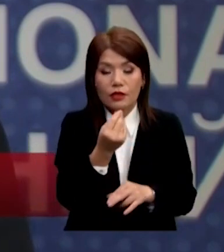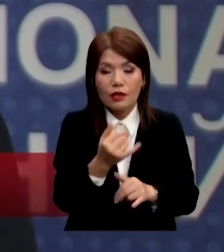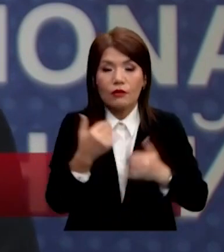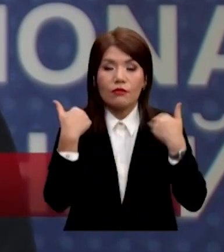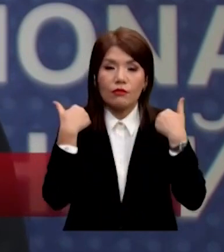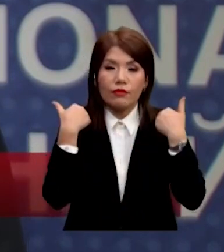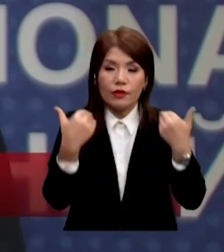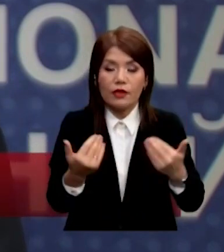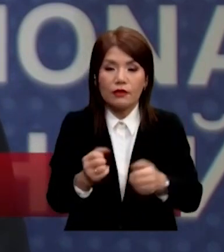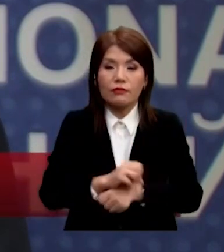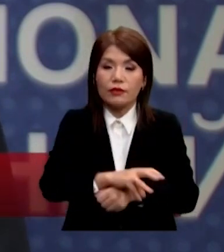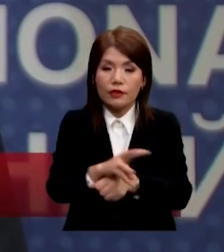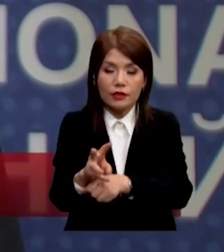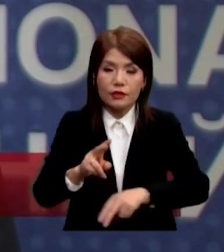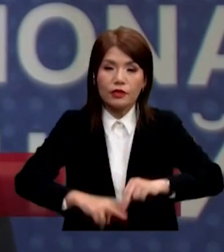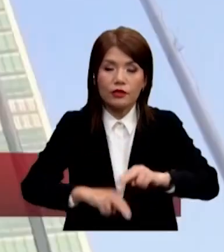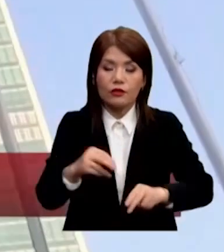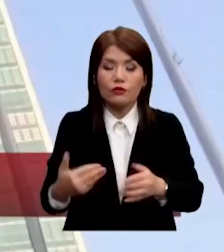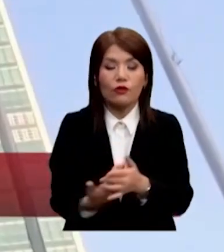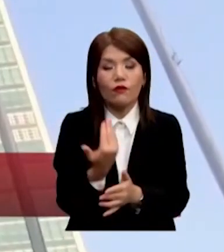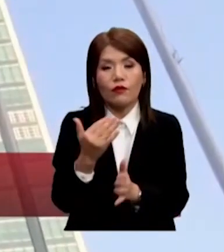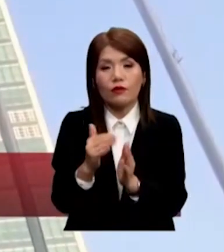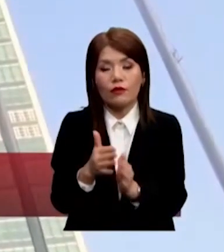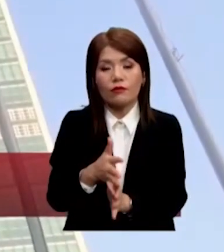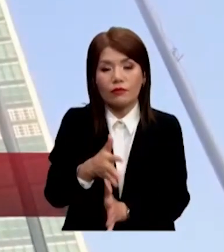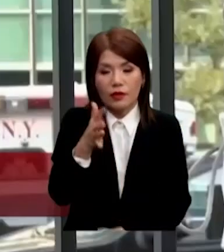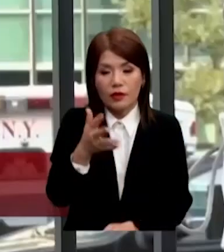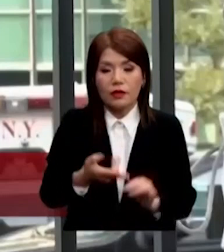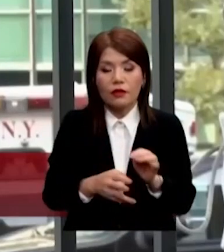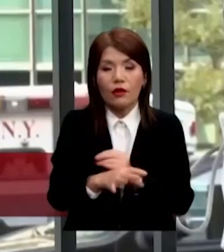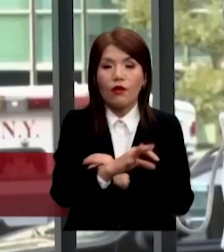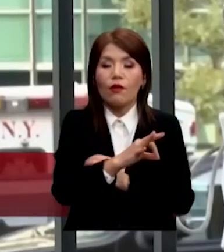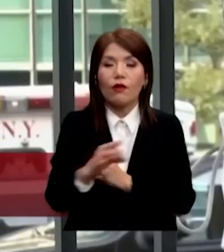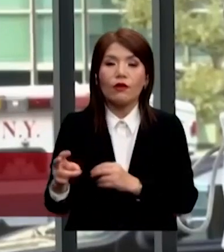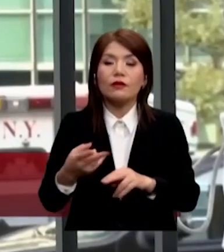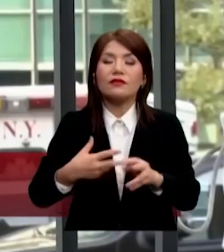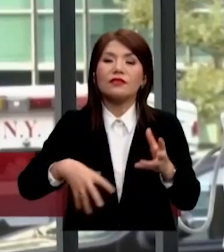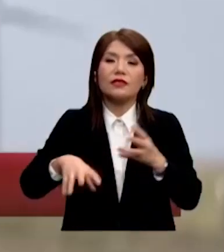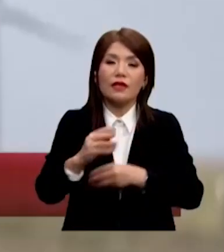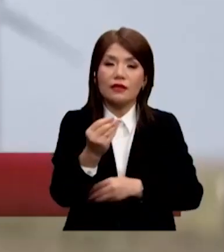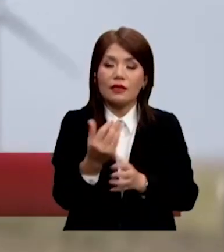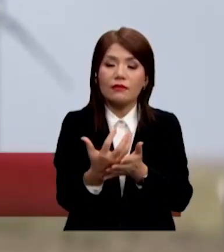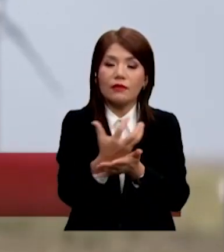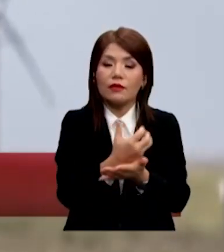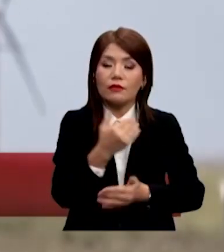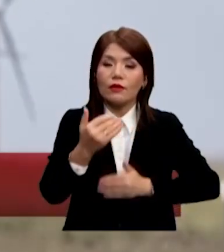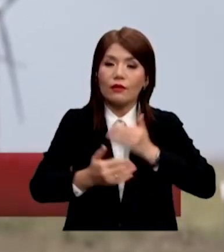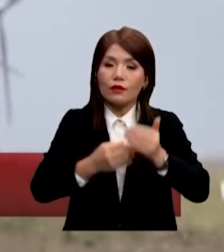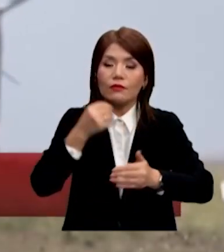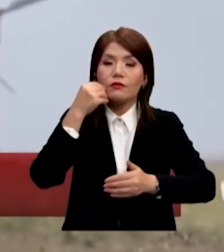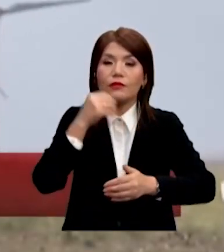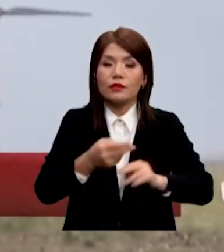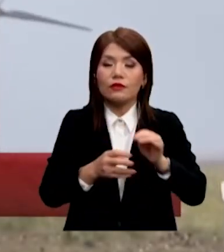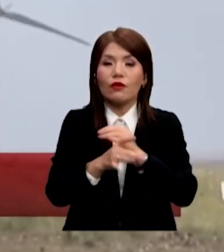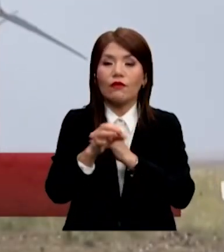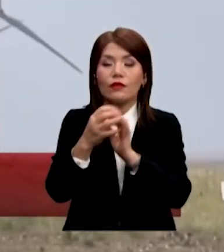мощностей обеспечить строительство новых домов. По расчетам программы развития ООН, из всех необходимых средств на достижение углеродной нейтральности